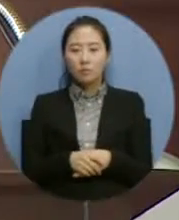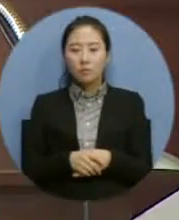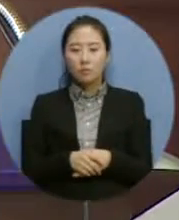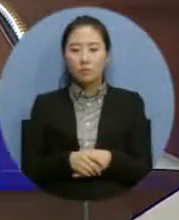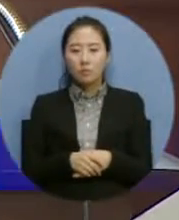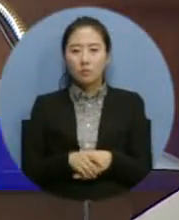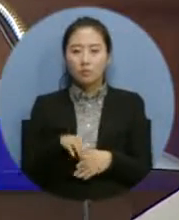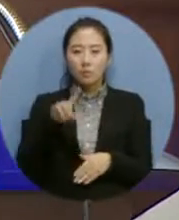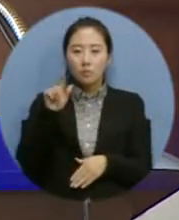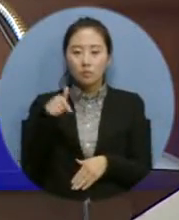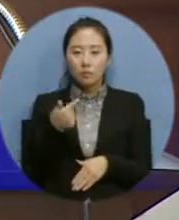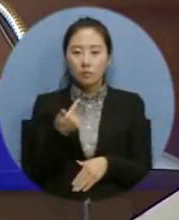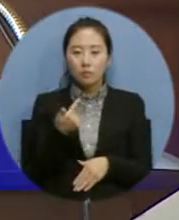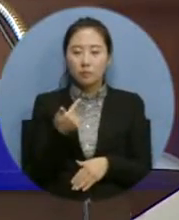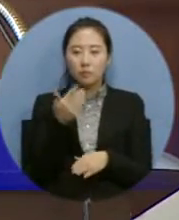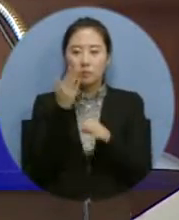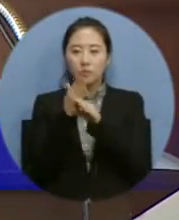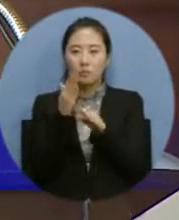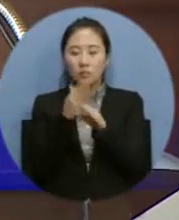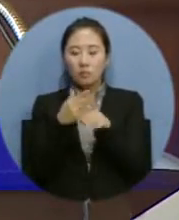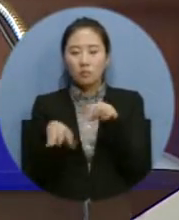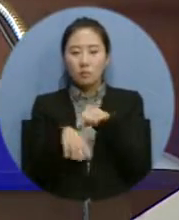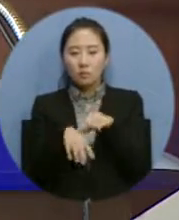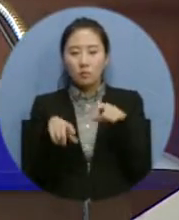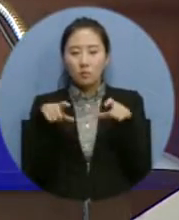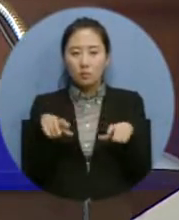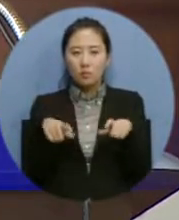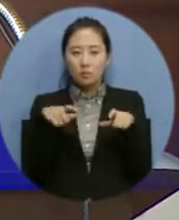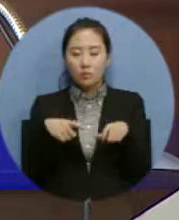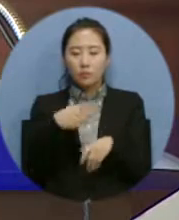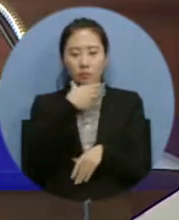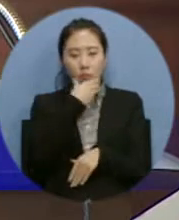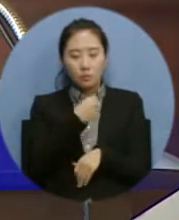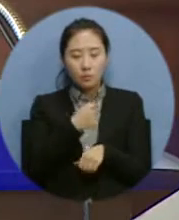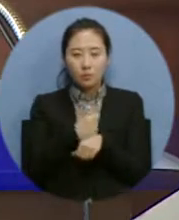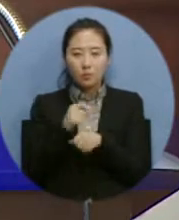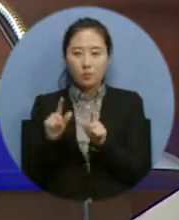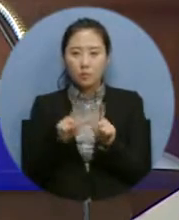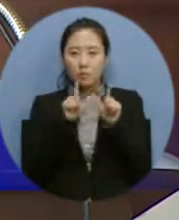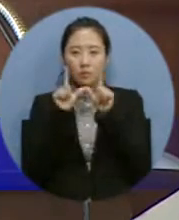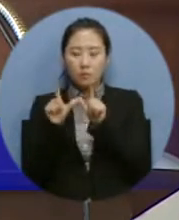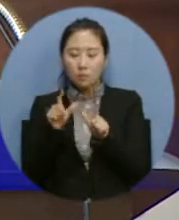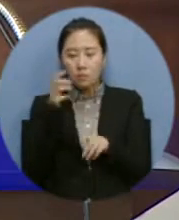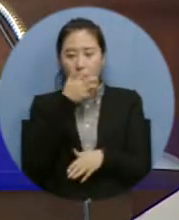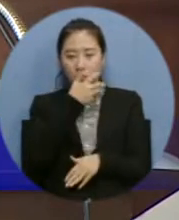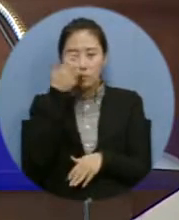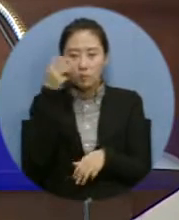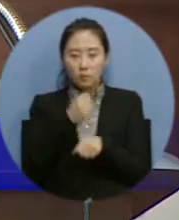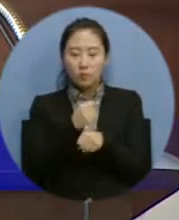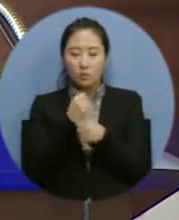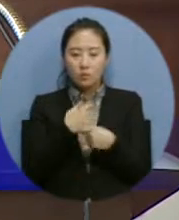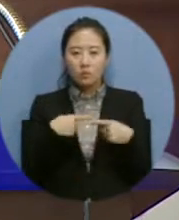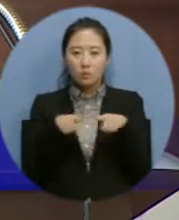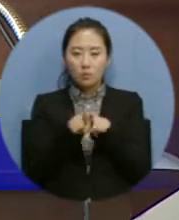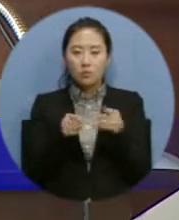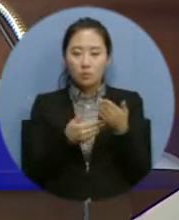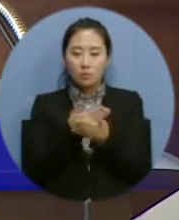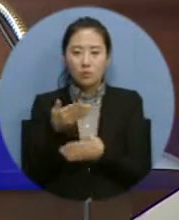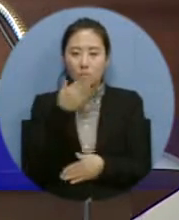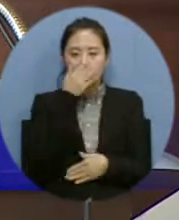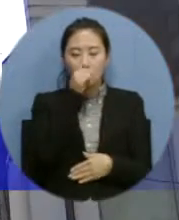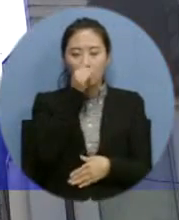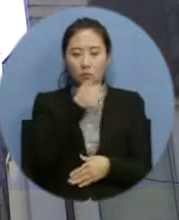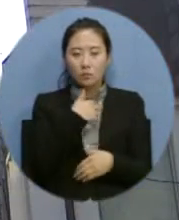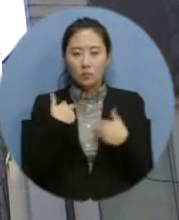100년 보호해 진심 미소에서 국회에 사라지고 쓴 호흡을 위해 서버 이것의 것